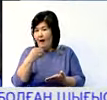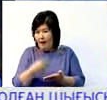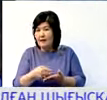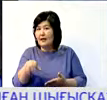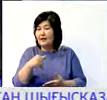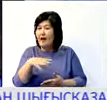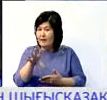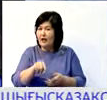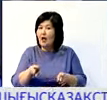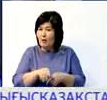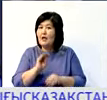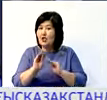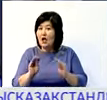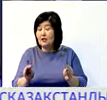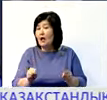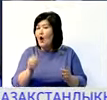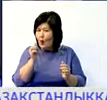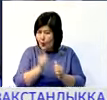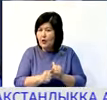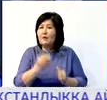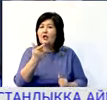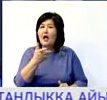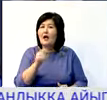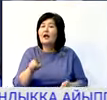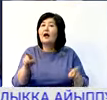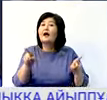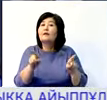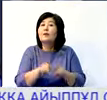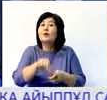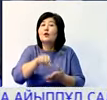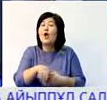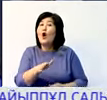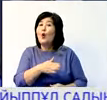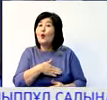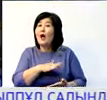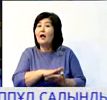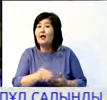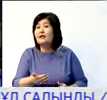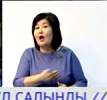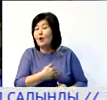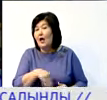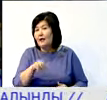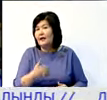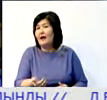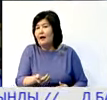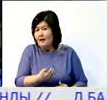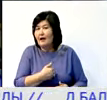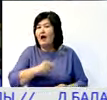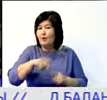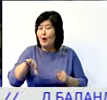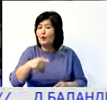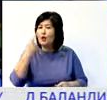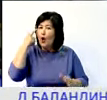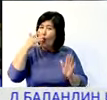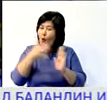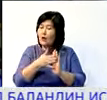дінімізден нәрәлі жасақталған. Өне бойы шариғатпен пәлсапаға толы. Рухани тазалыққа құштар, дінге іңкәр бауырларымыз осыны